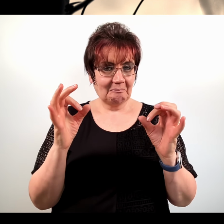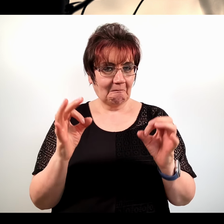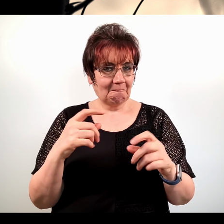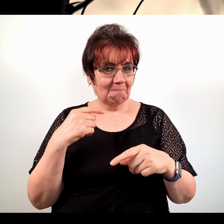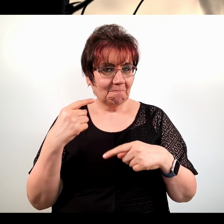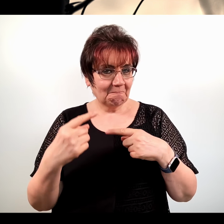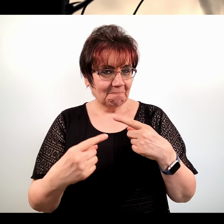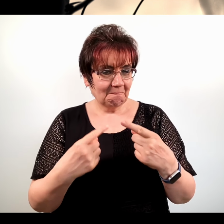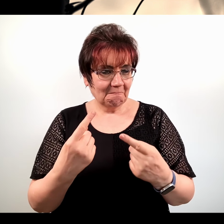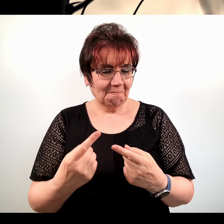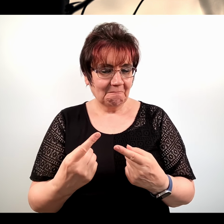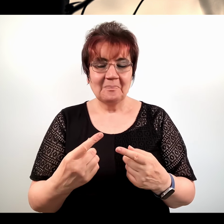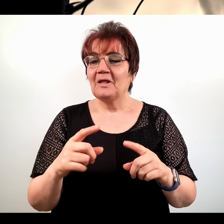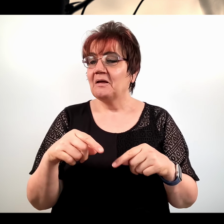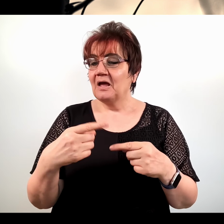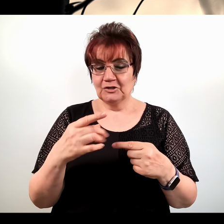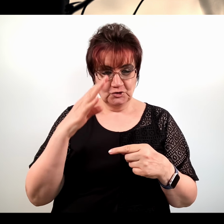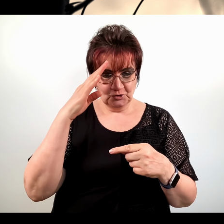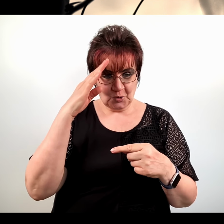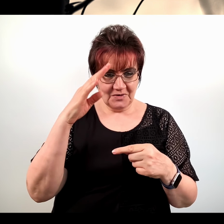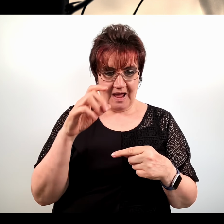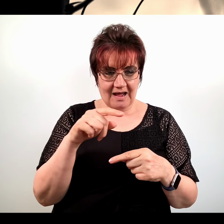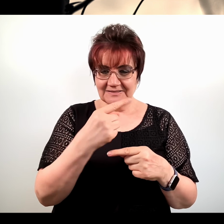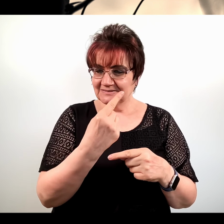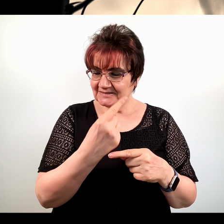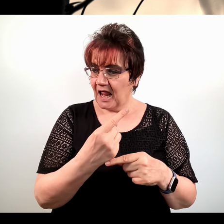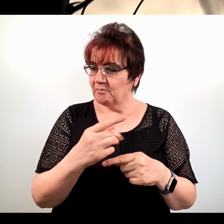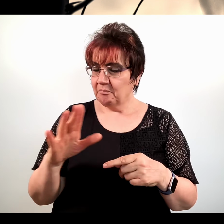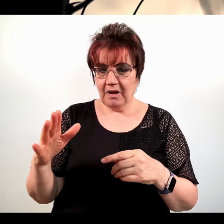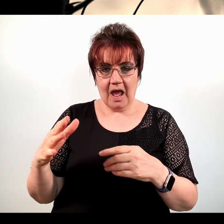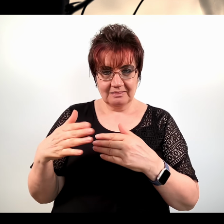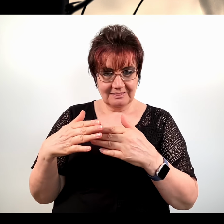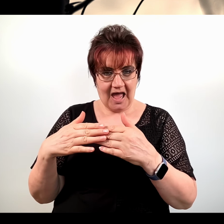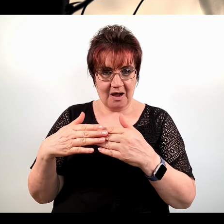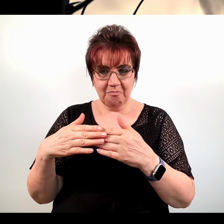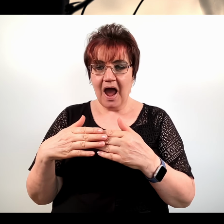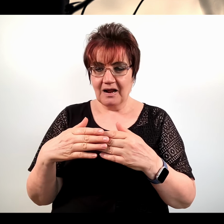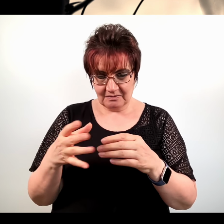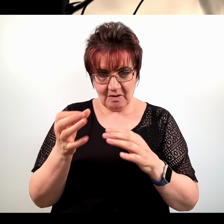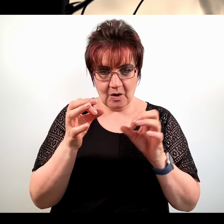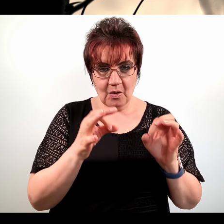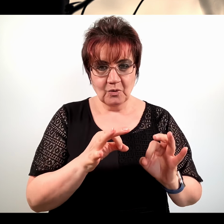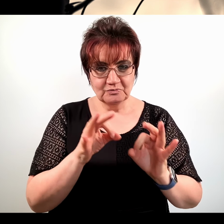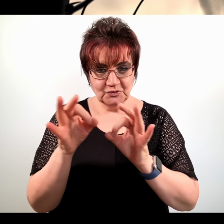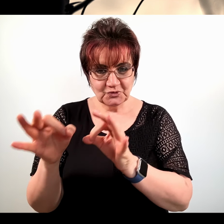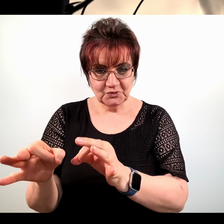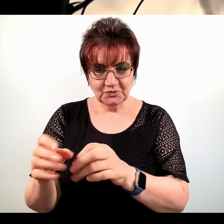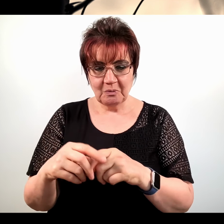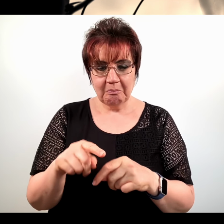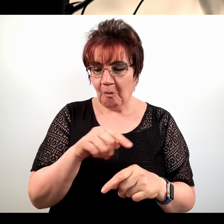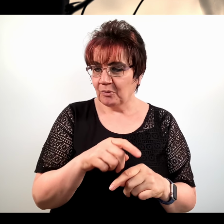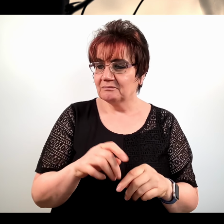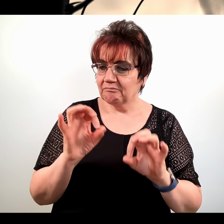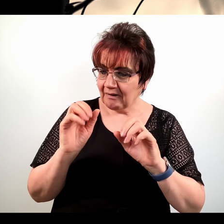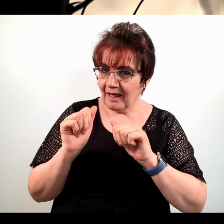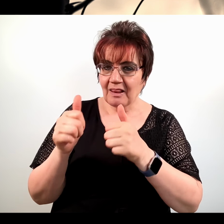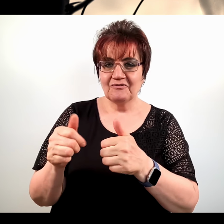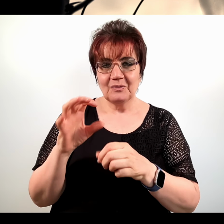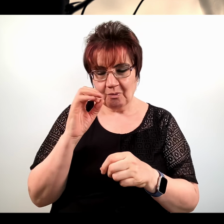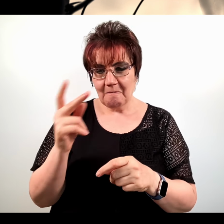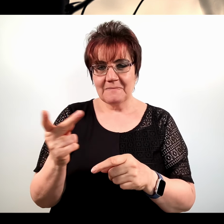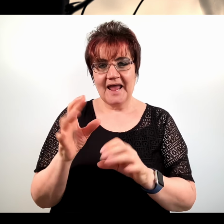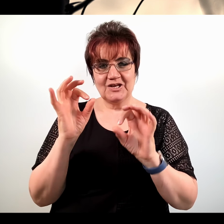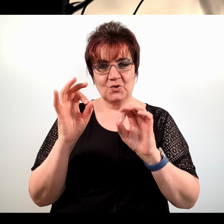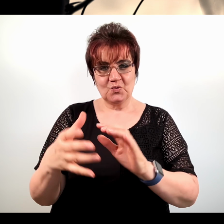So kam es, dass der Soldat eine Kammer beim Nachbarn bezog, er ihn bei seiner Arbeit half und sie